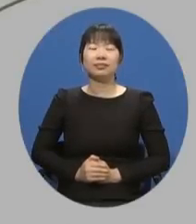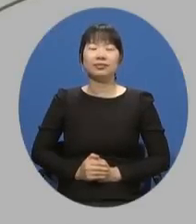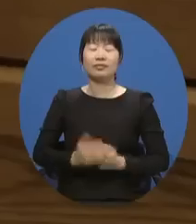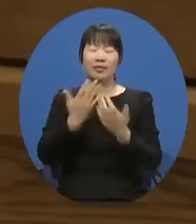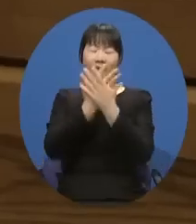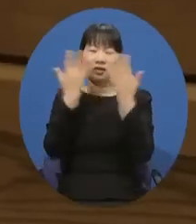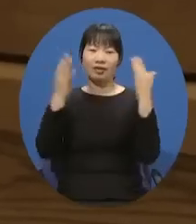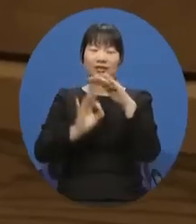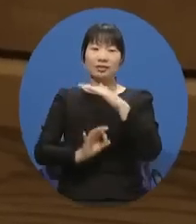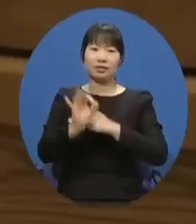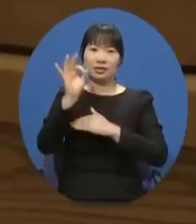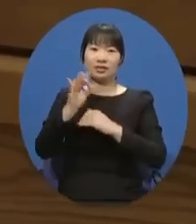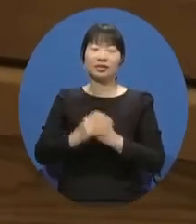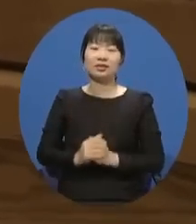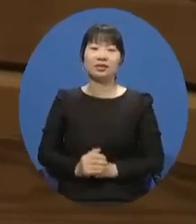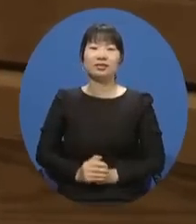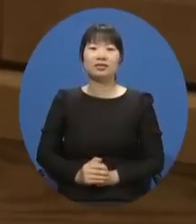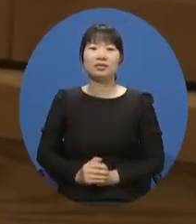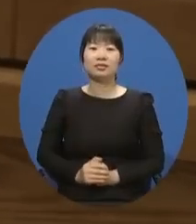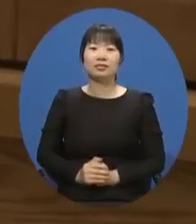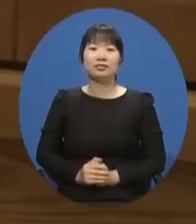화창한 아침,